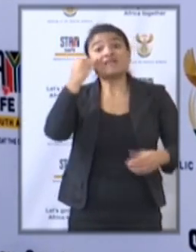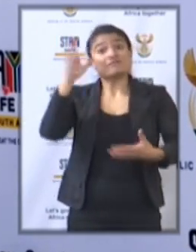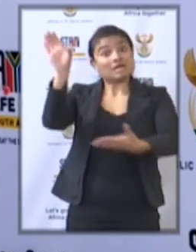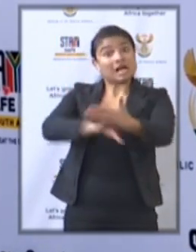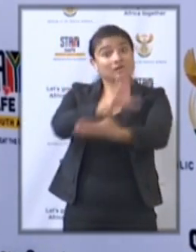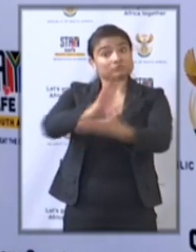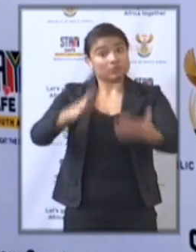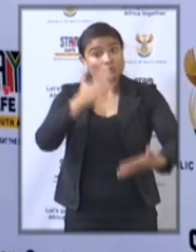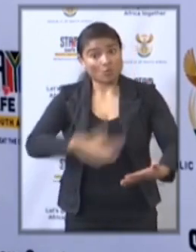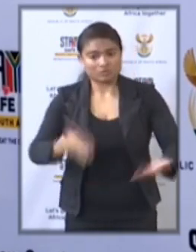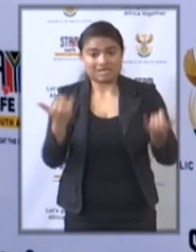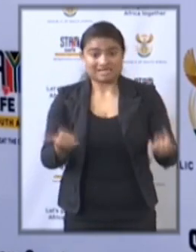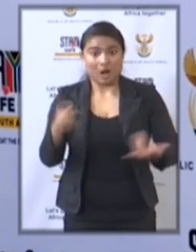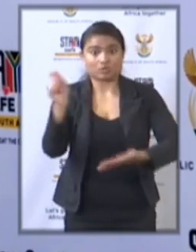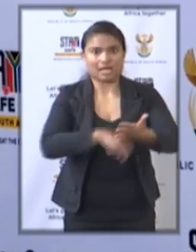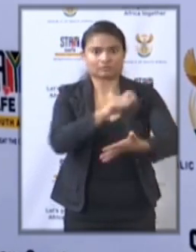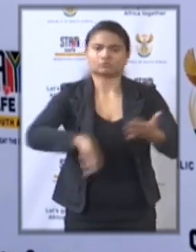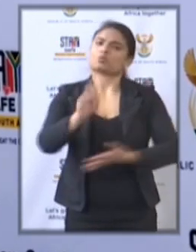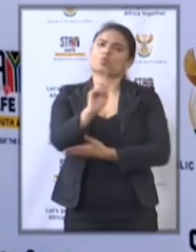now.